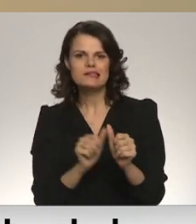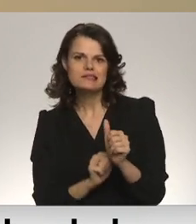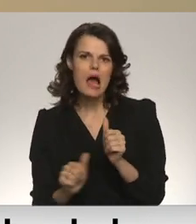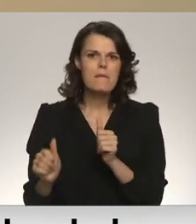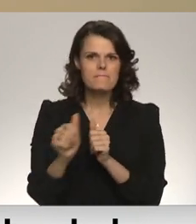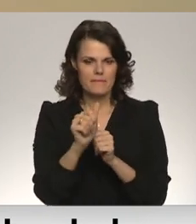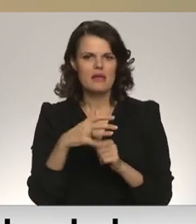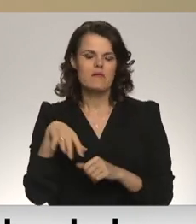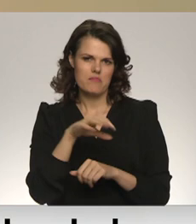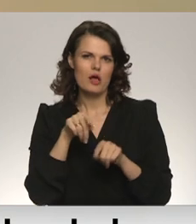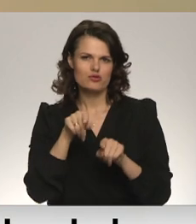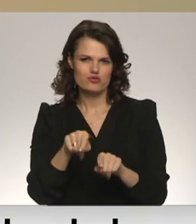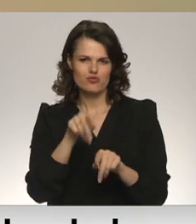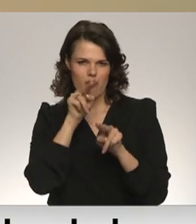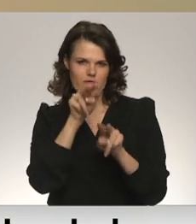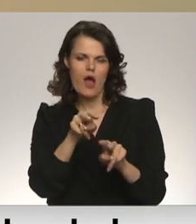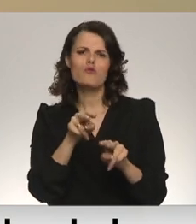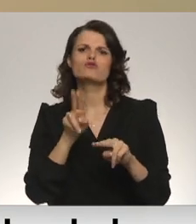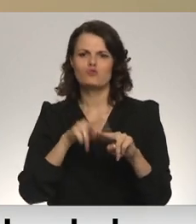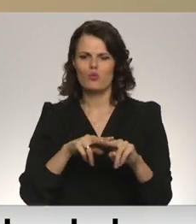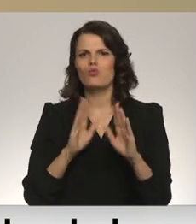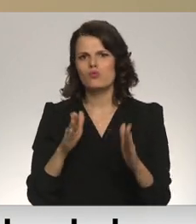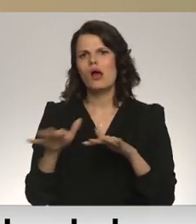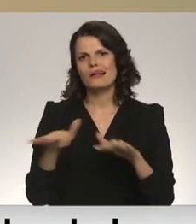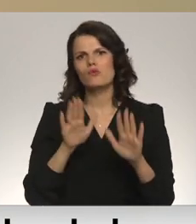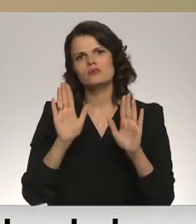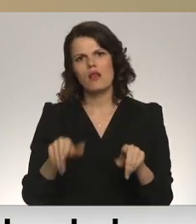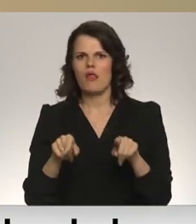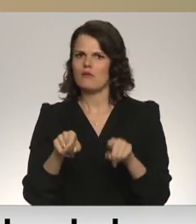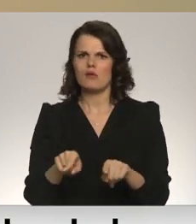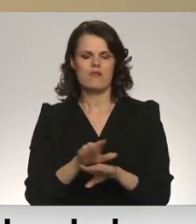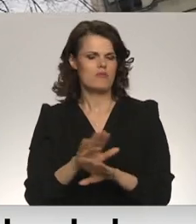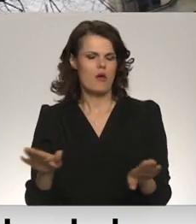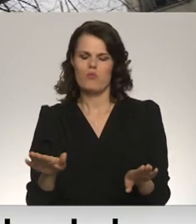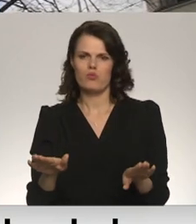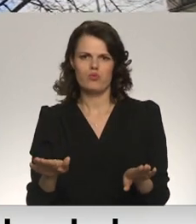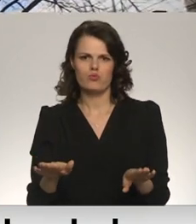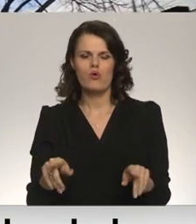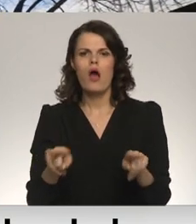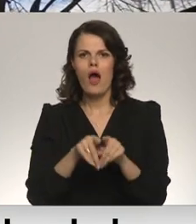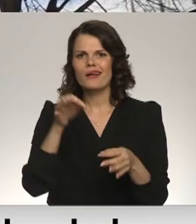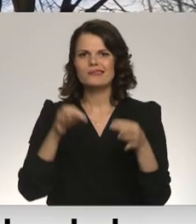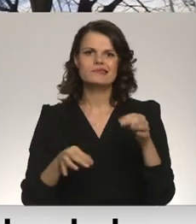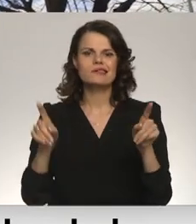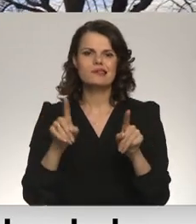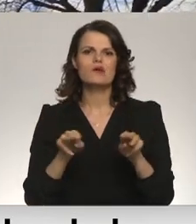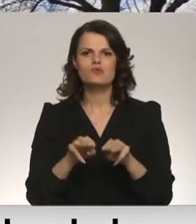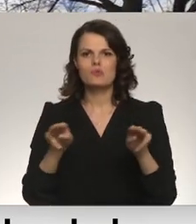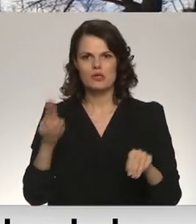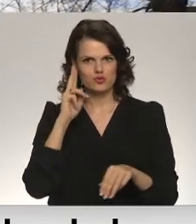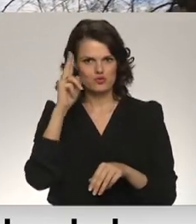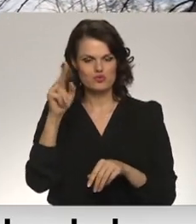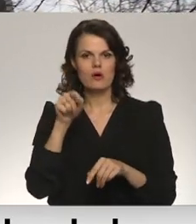mēs, protams, to vērosim un attiecīgi rīkosimies, lai šāda sankciju apiešana nevarētu notikt. Arī Tieslietu ministrija soli